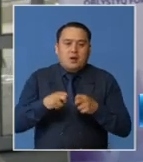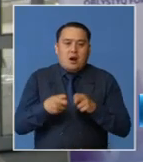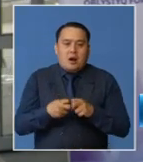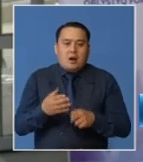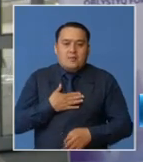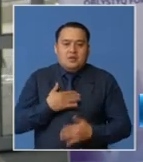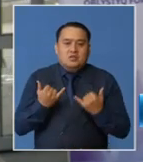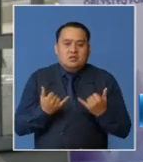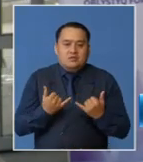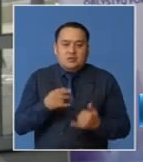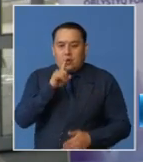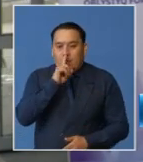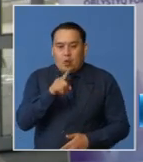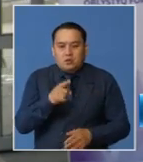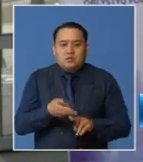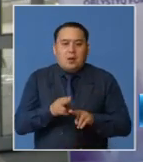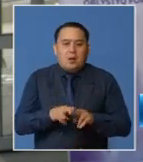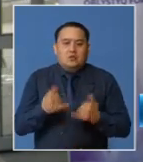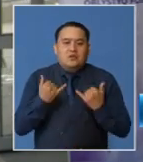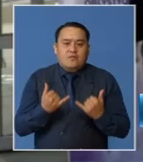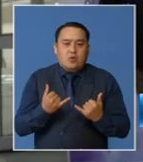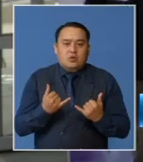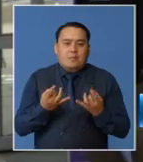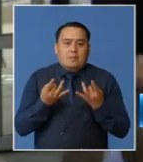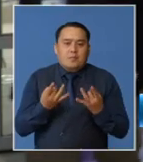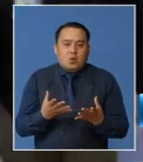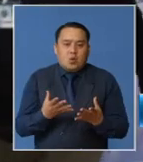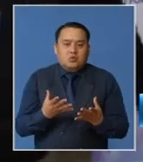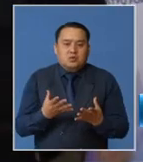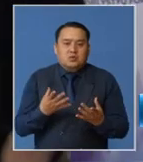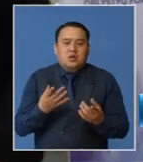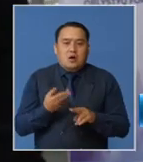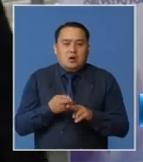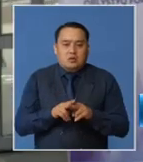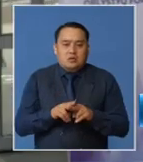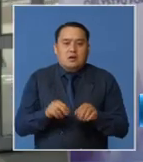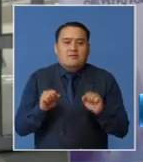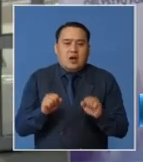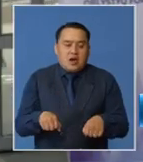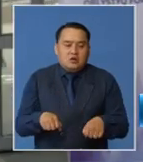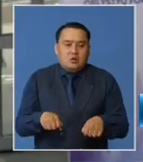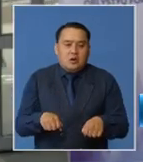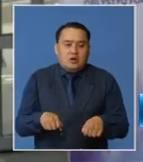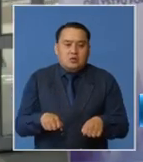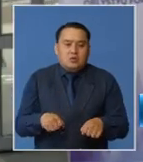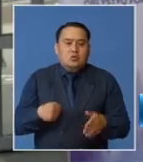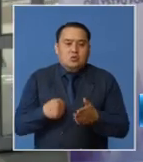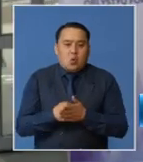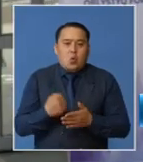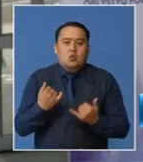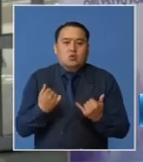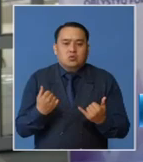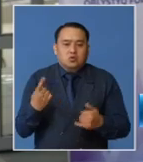меня это сегодня не коснется. На самом деле сегодня не просто это нас не касается, а коснулось и коснулось до такой степени,